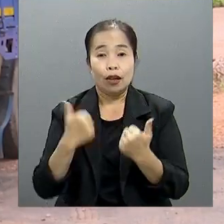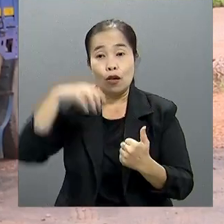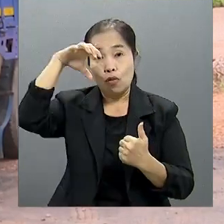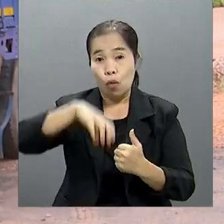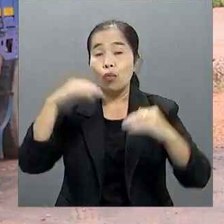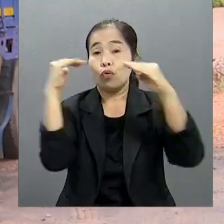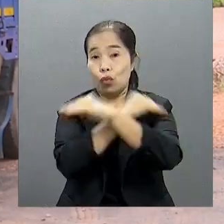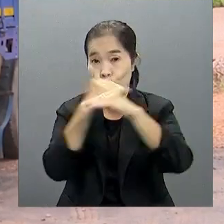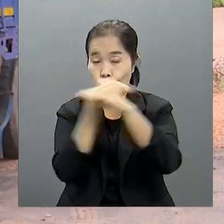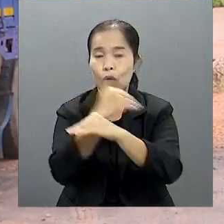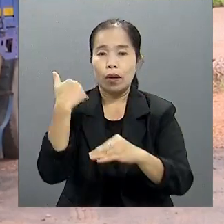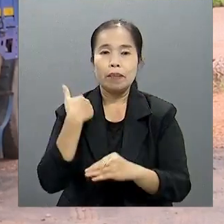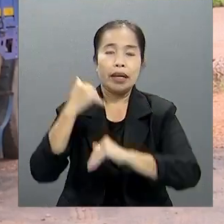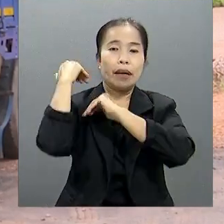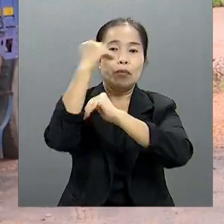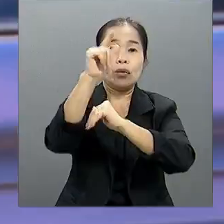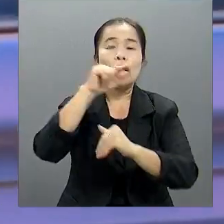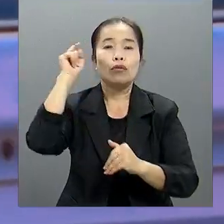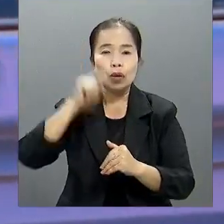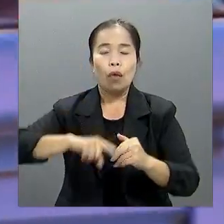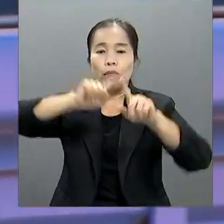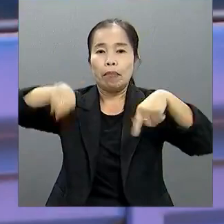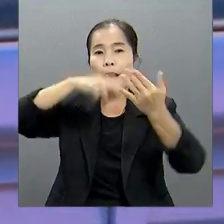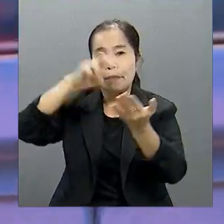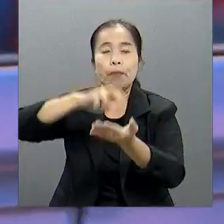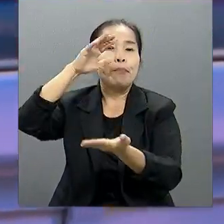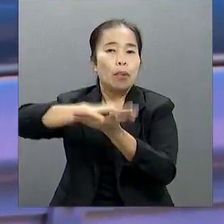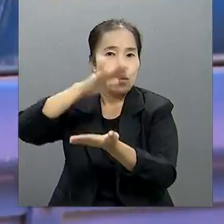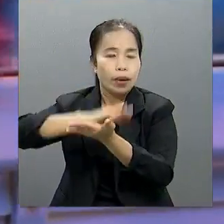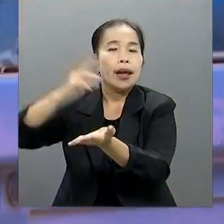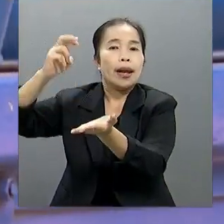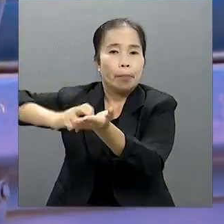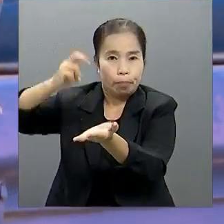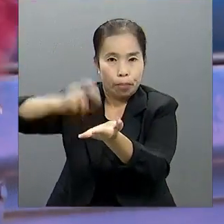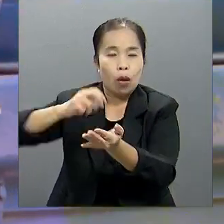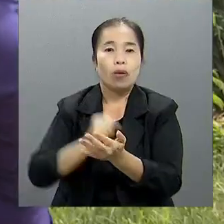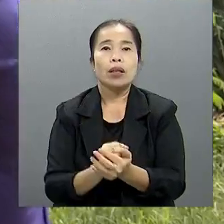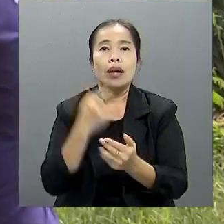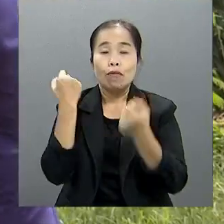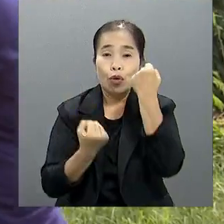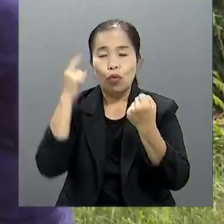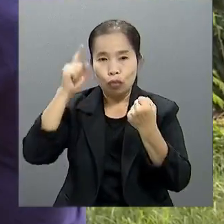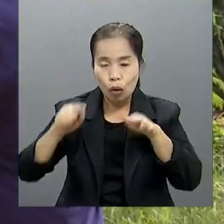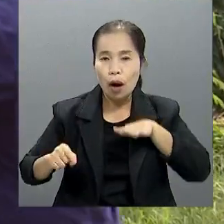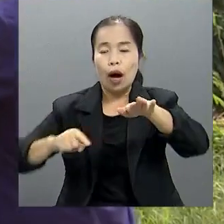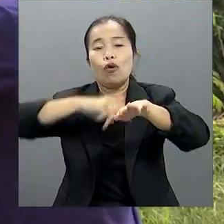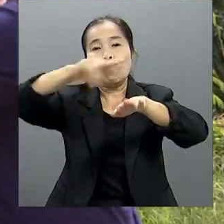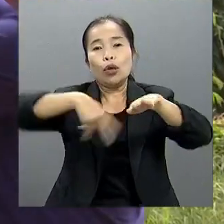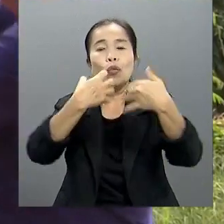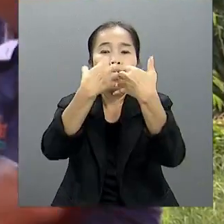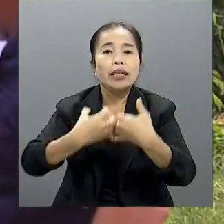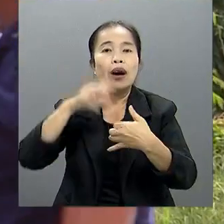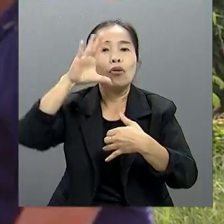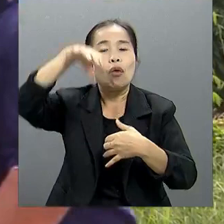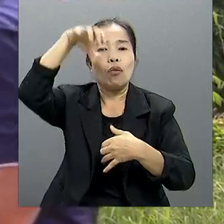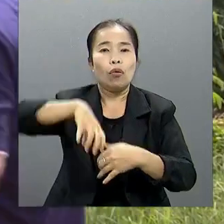หนดให้ต้องผ่านการับรองจากโงเรีนหสถานศึกษาและนำรถเข้าตัตภาพที่สำนังานข่อน่งจงหวัดที่โงเรียน